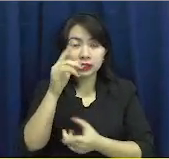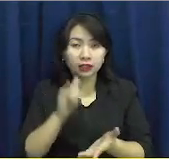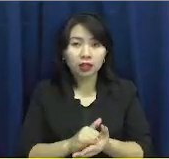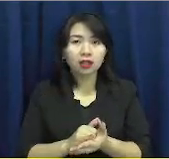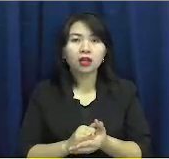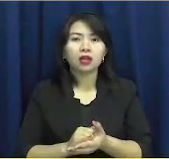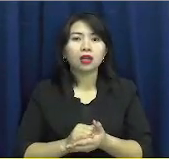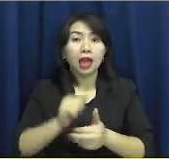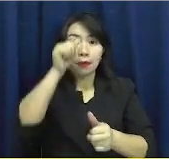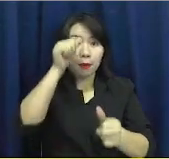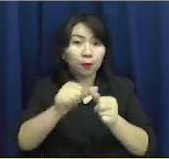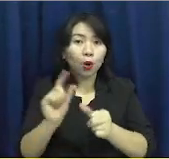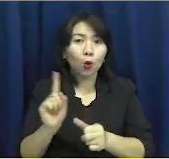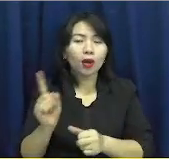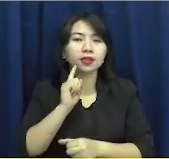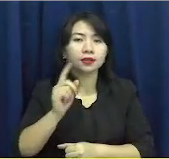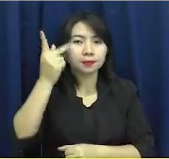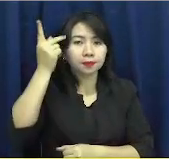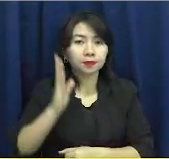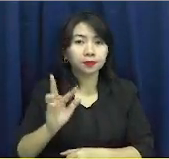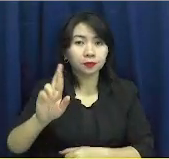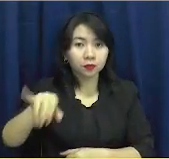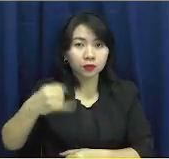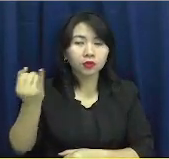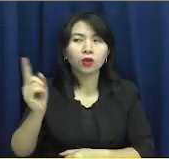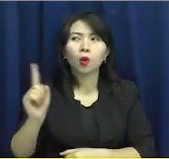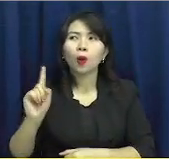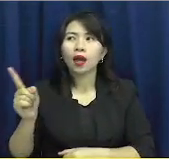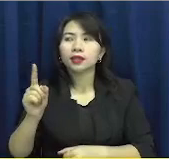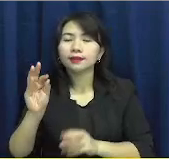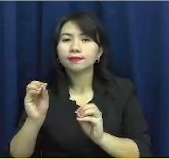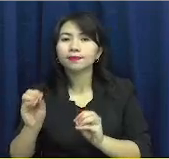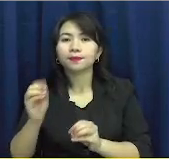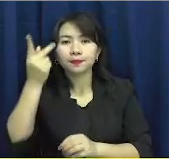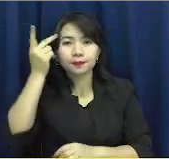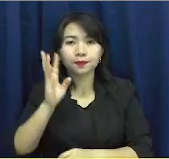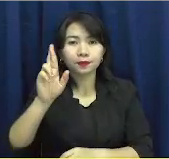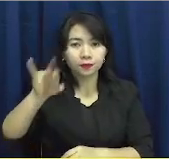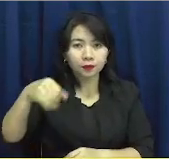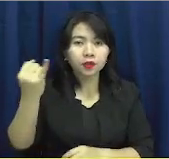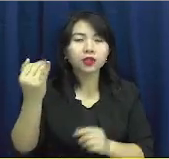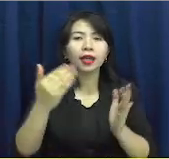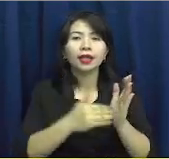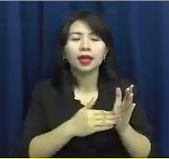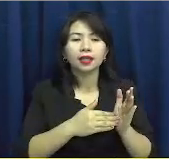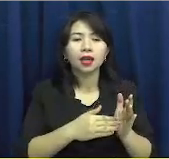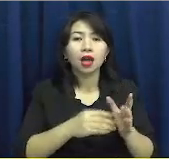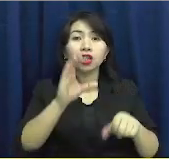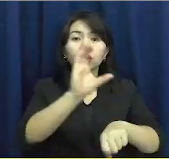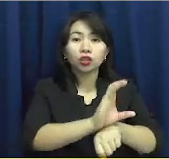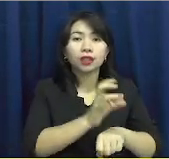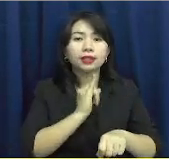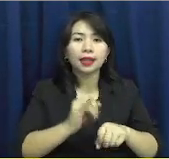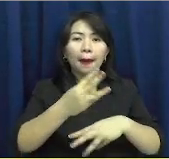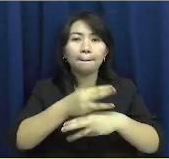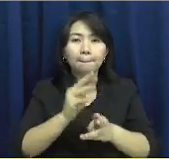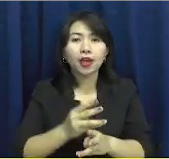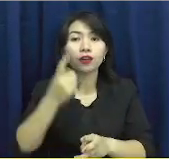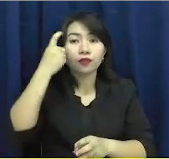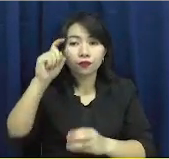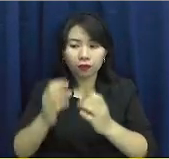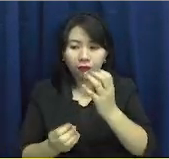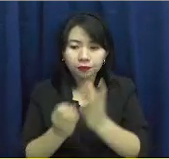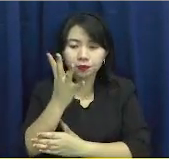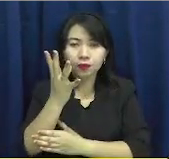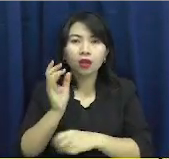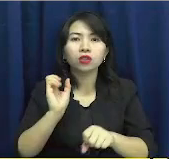the very beginning of this program. Yung sinabi po ni Pastor RJ na design ang church para lumago. Na kung sino man